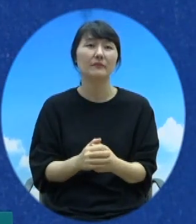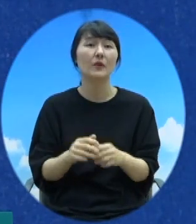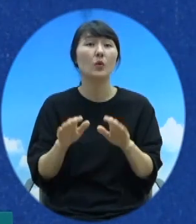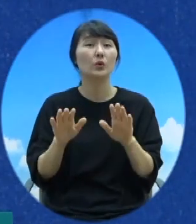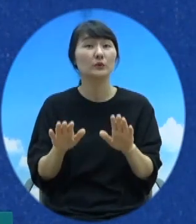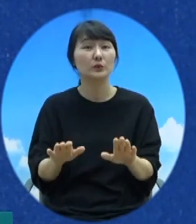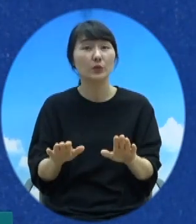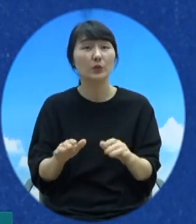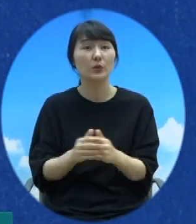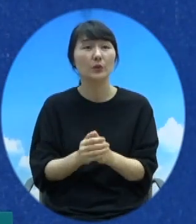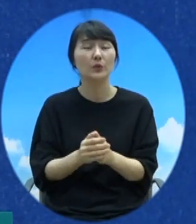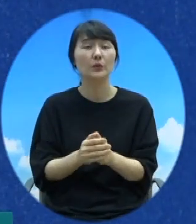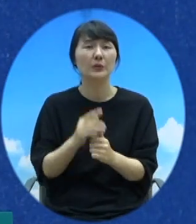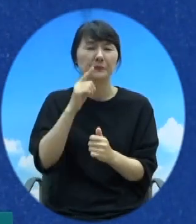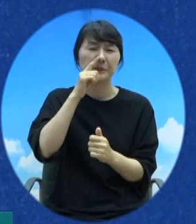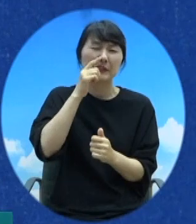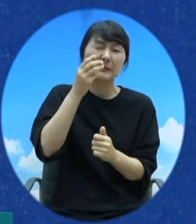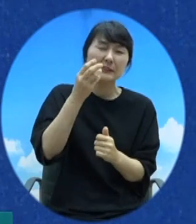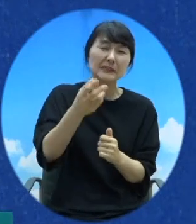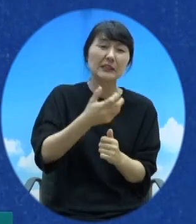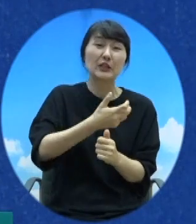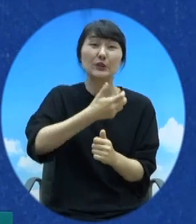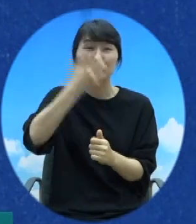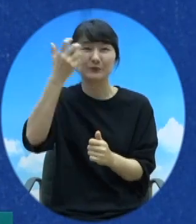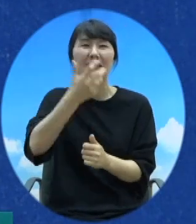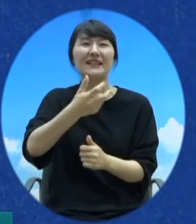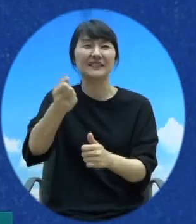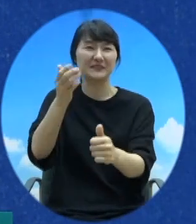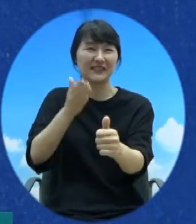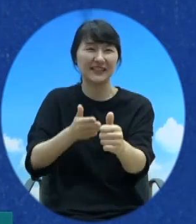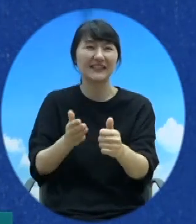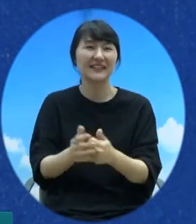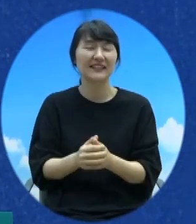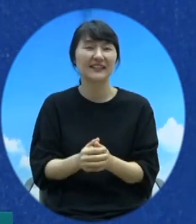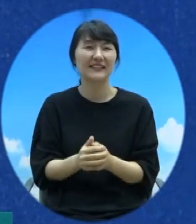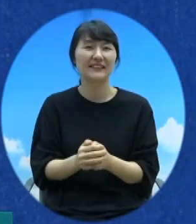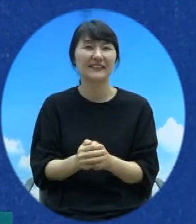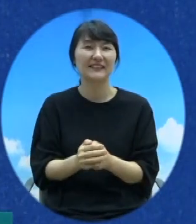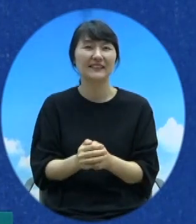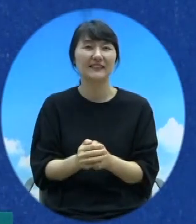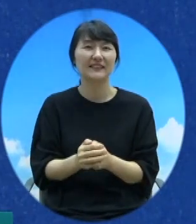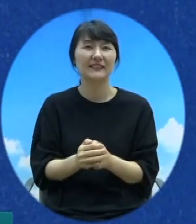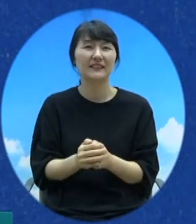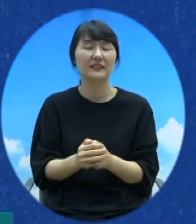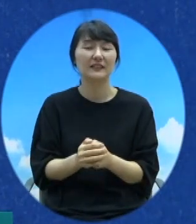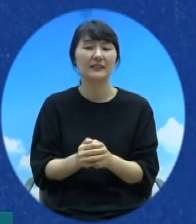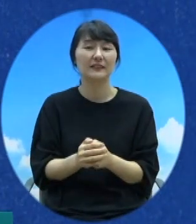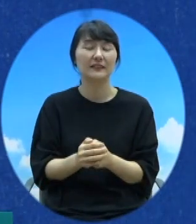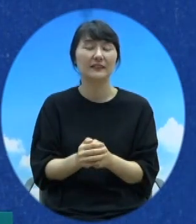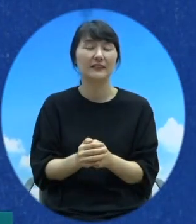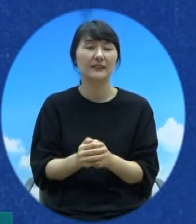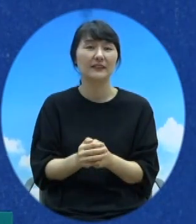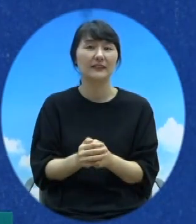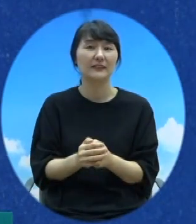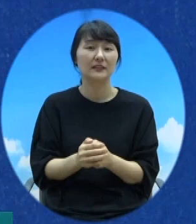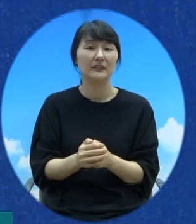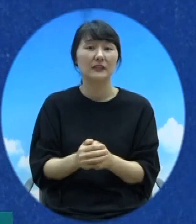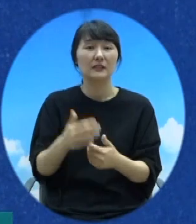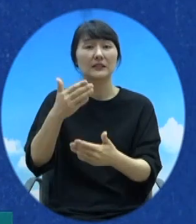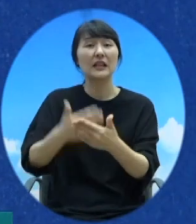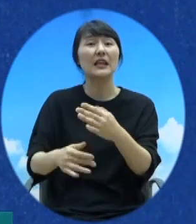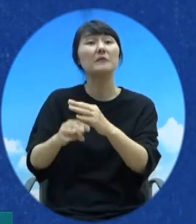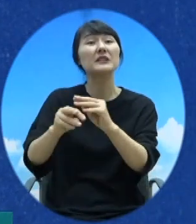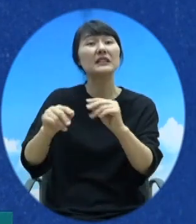오늘도 겨자씨의 꿈을 꾸자. 그래서 그저 짜투리